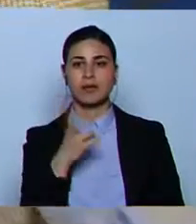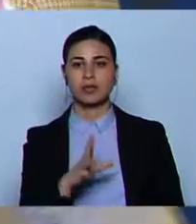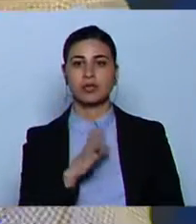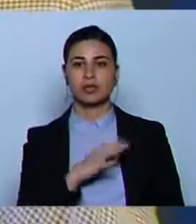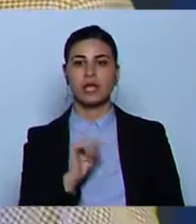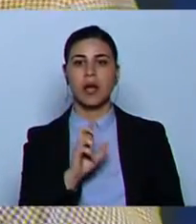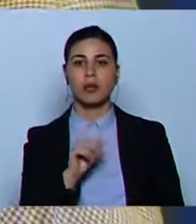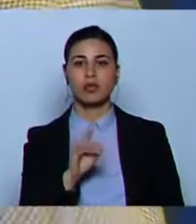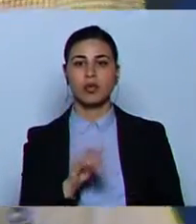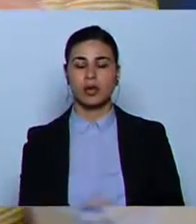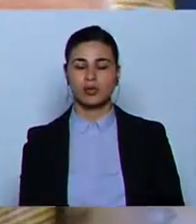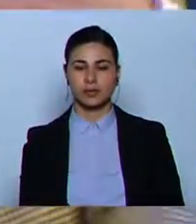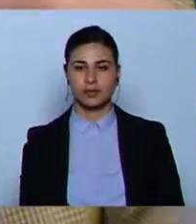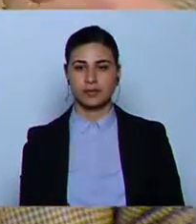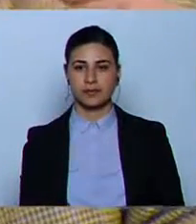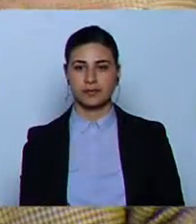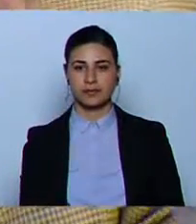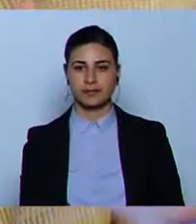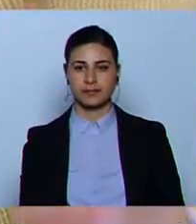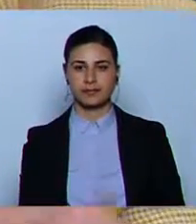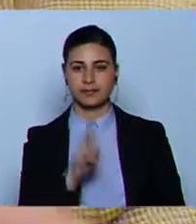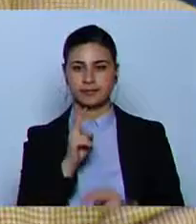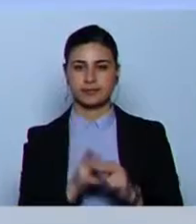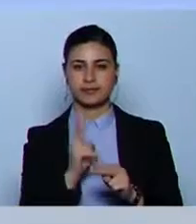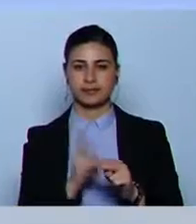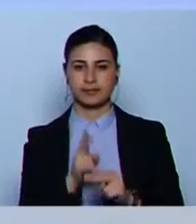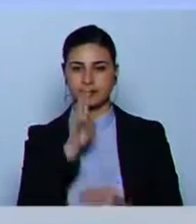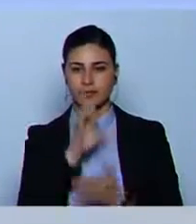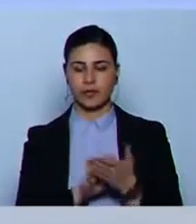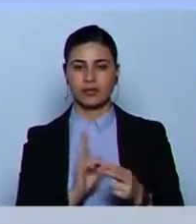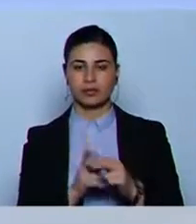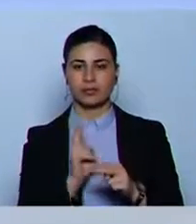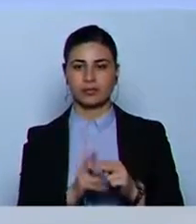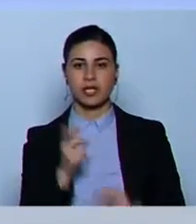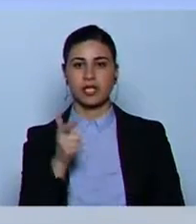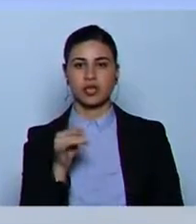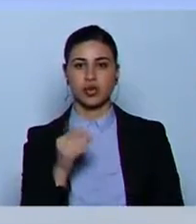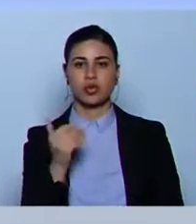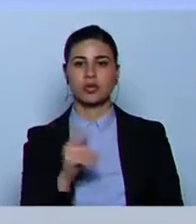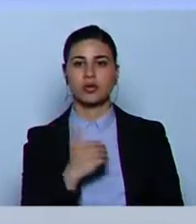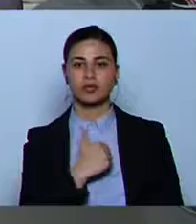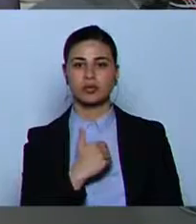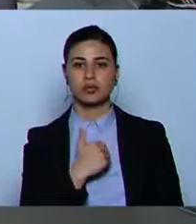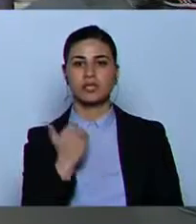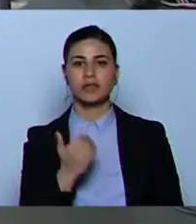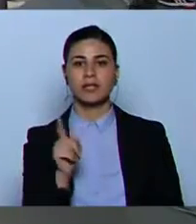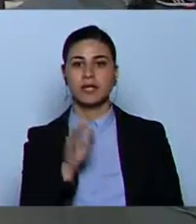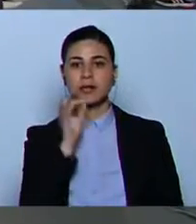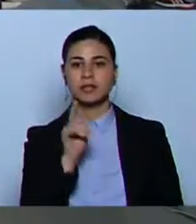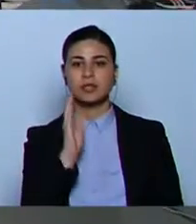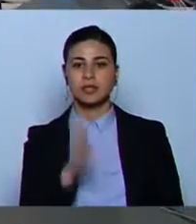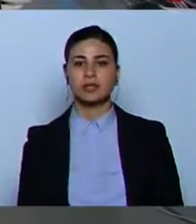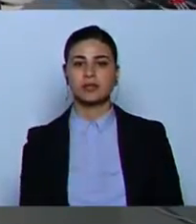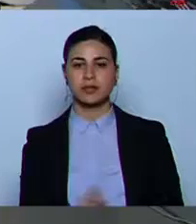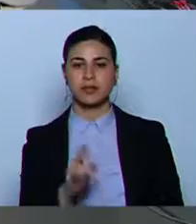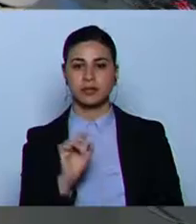აა ბატონო გიორგი, თქვენი პასუხი მაინტერესებს. ბატონო გიორგი, ერთი წამი. ბატონო გიორგი, საერთოდ არ დარბისო. ბატონო გიორგი, თქვენ რა პასუხს გასცემთ